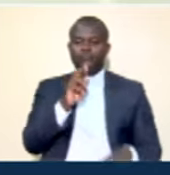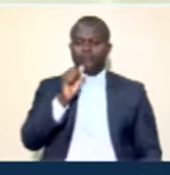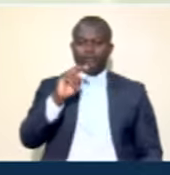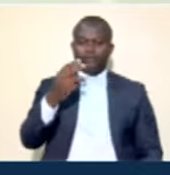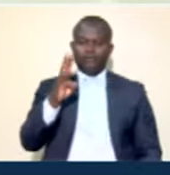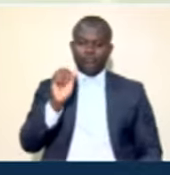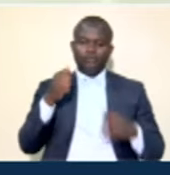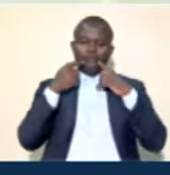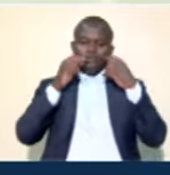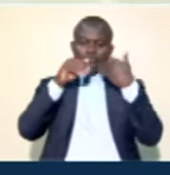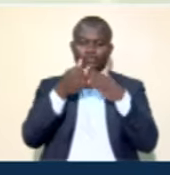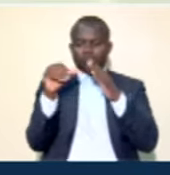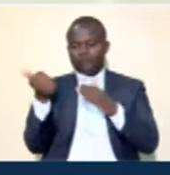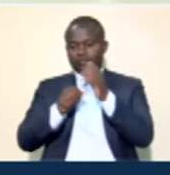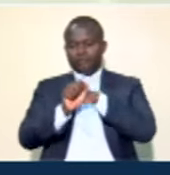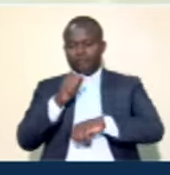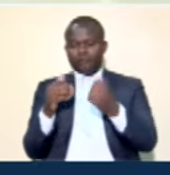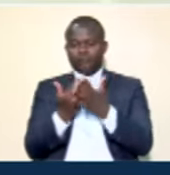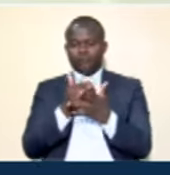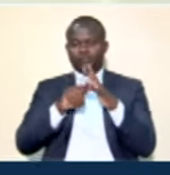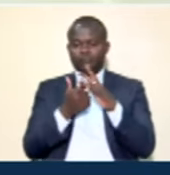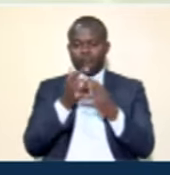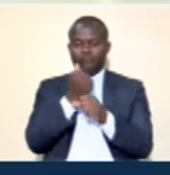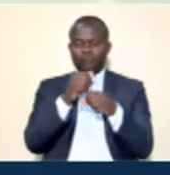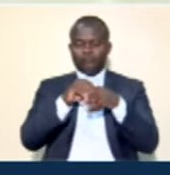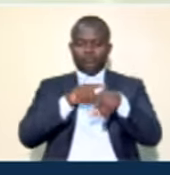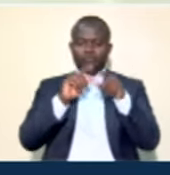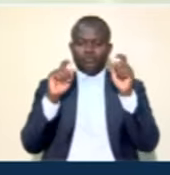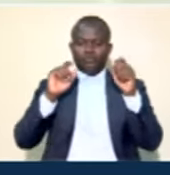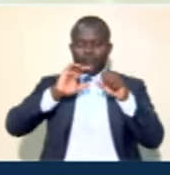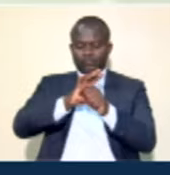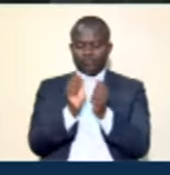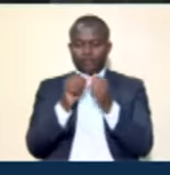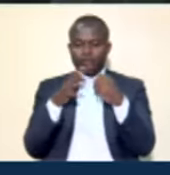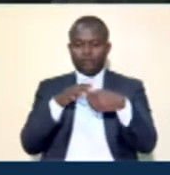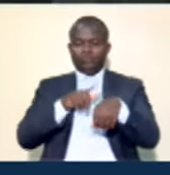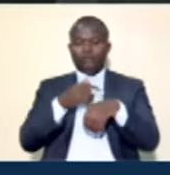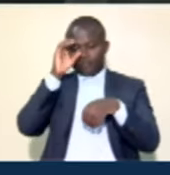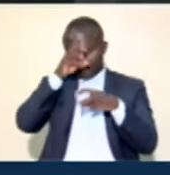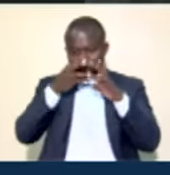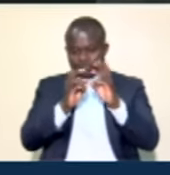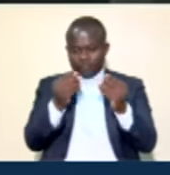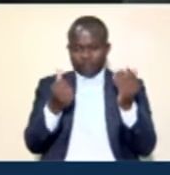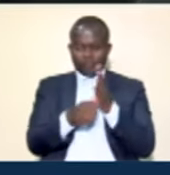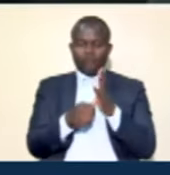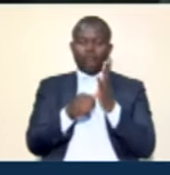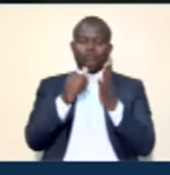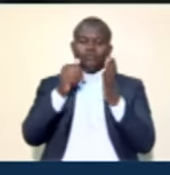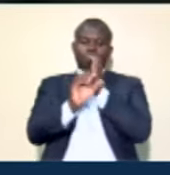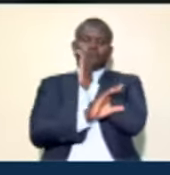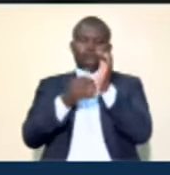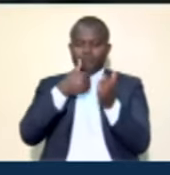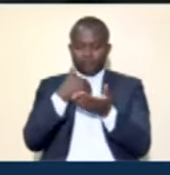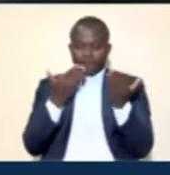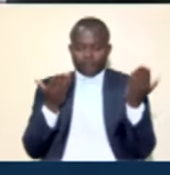agasanga hari n'ibikorwa bishya byatangiye gukorwa mu bihe bya COVID-19 ubwo abantu bashakaga ibisubizo ku bibazo igihugu cyahuraga